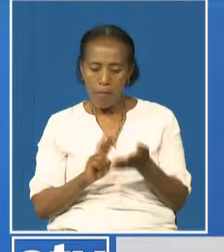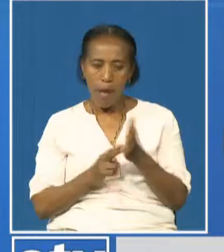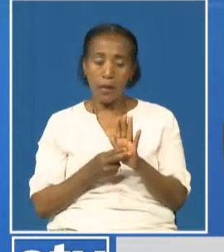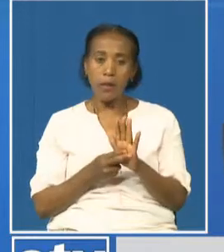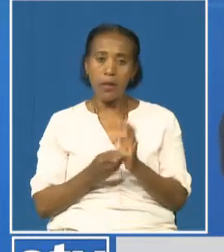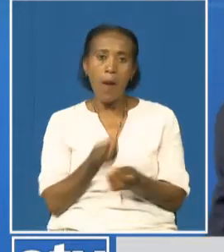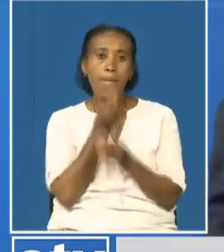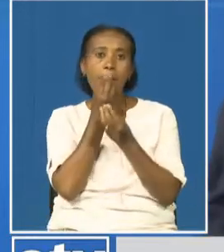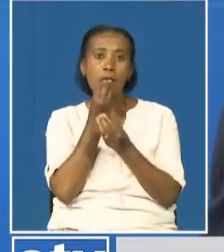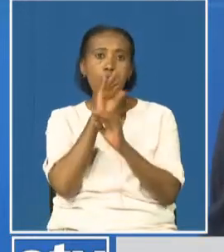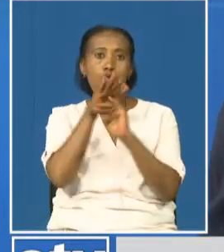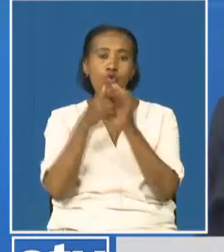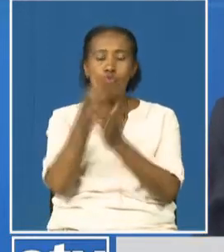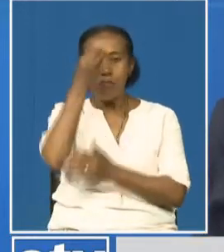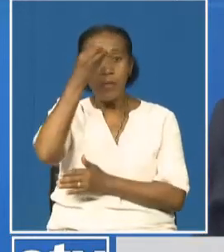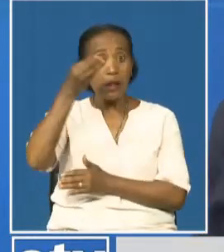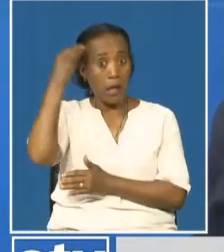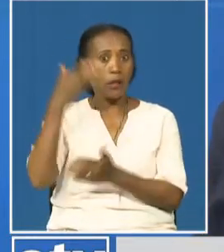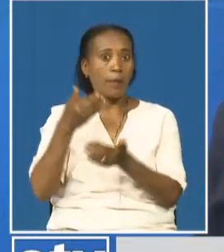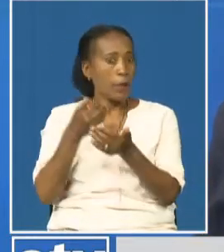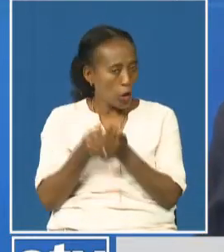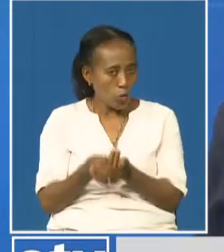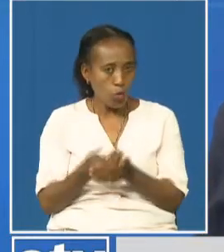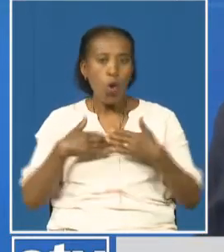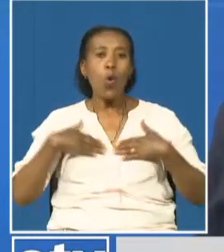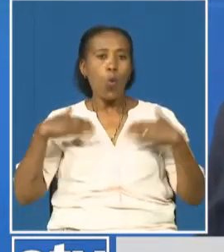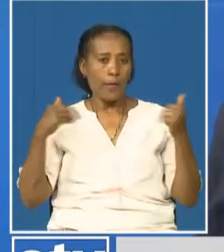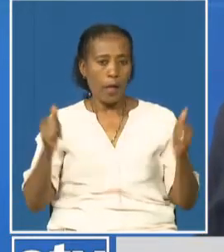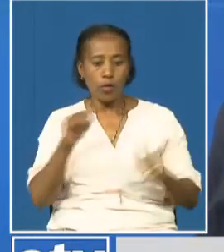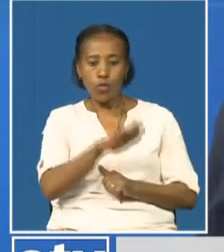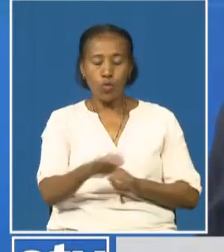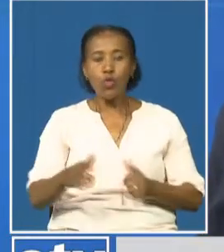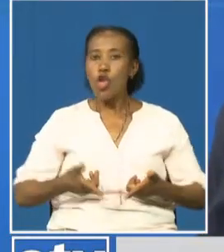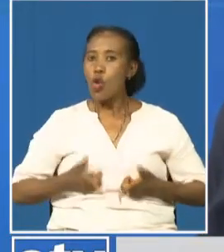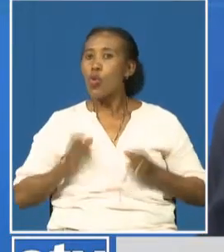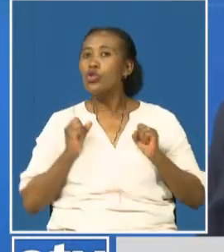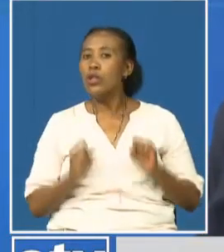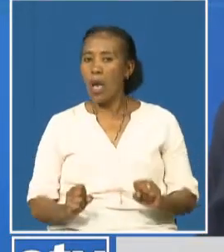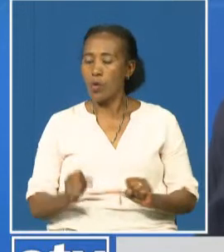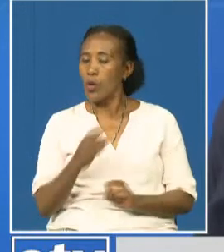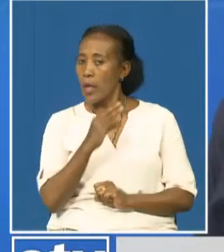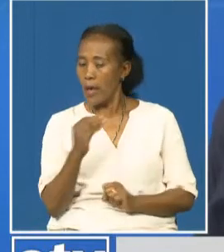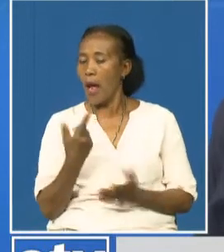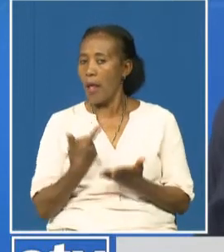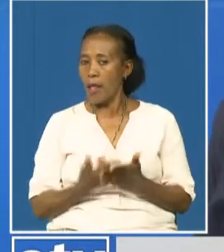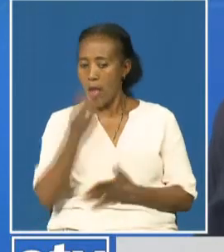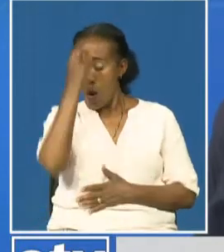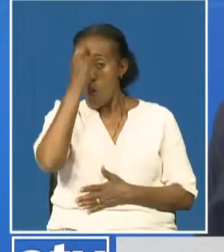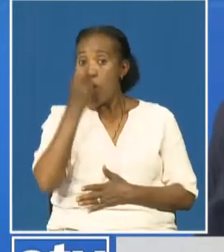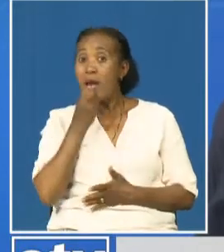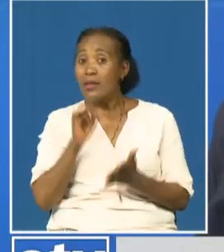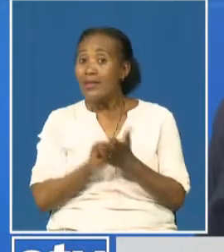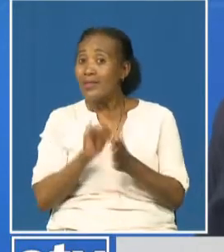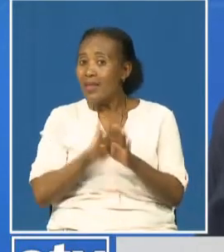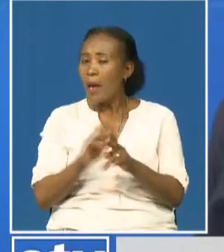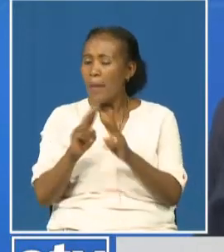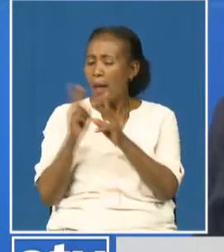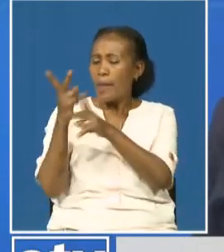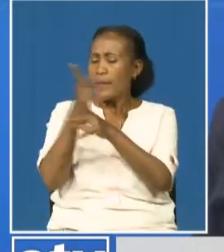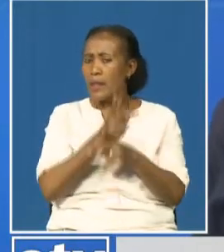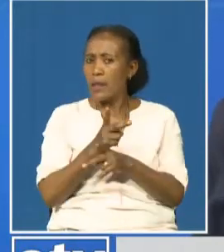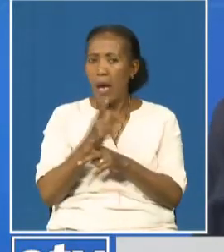መቀመጥ ኢቭን ምግብን ሁሉ እስከ መርሳት የሚደርሱ ወጣቶች ልጆች ሊኖሩ ይችላሉ እና ወላጆች እዚህ ላይ በጣም